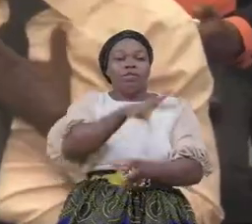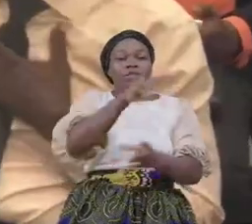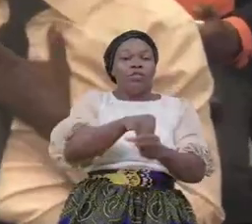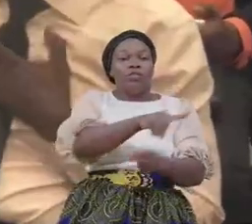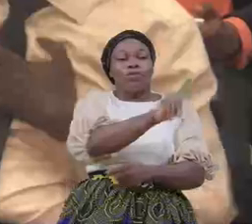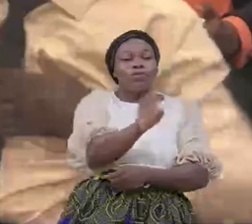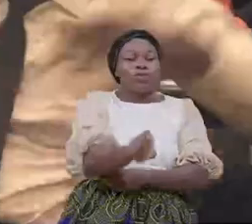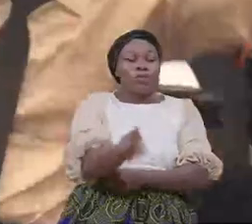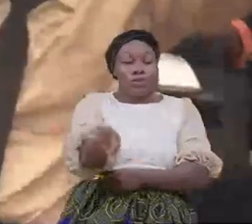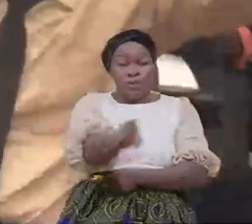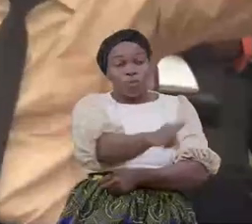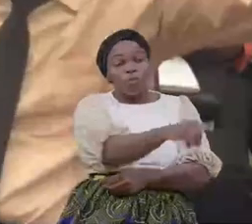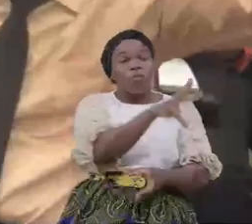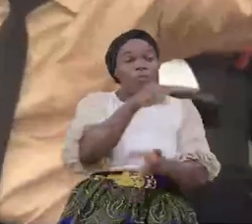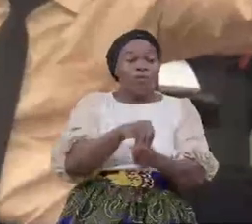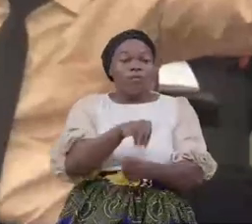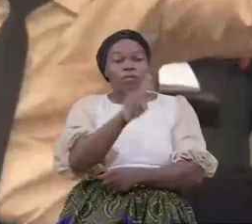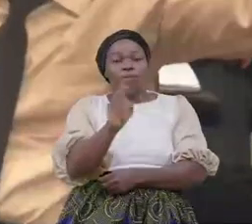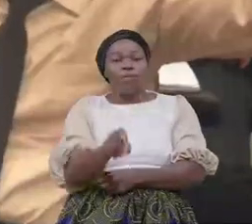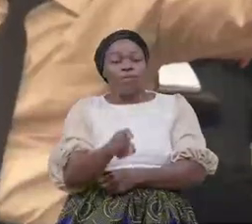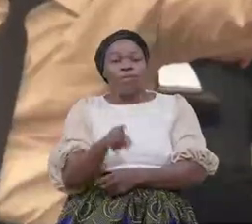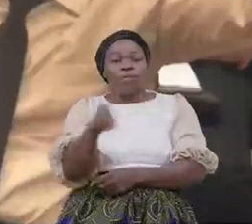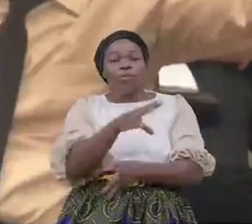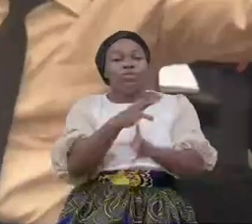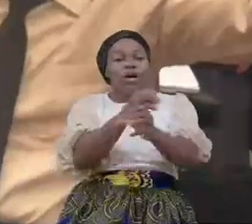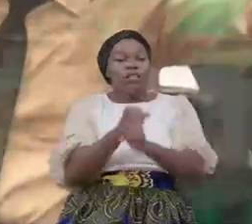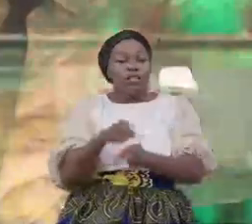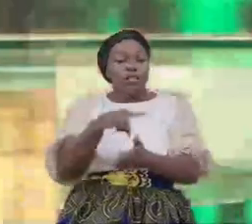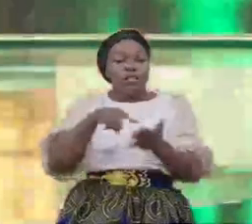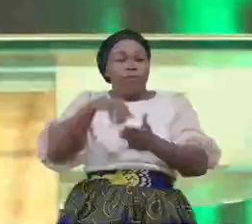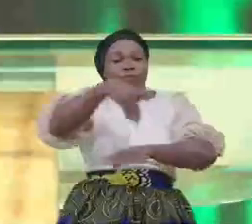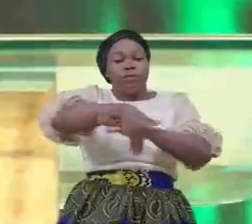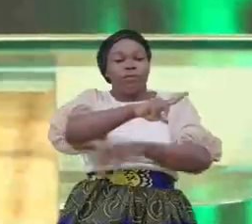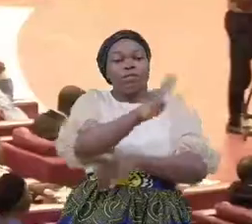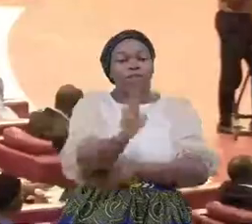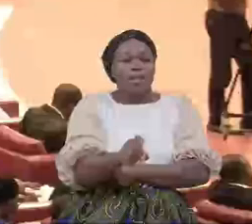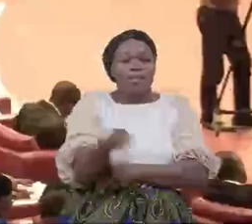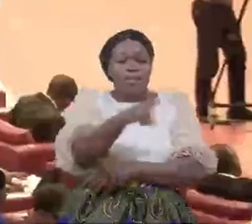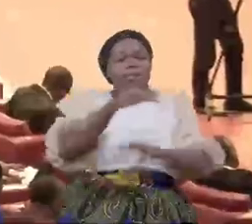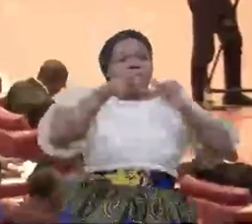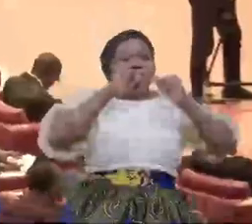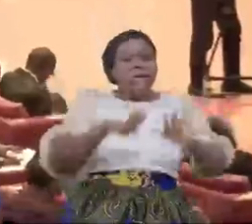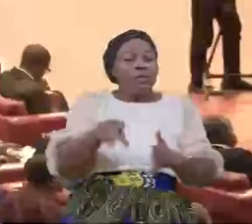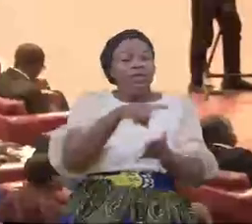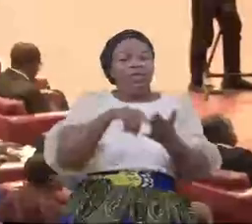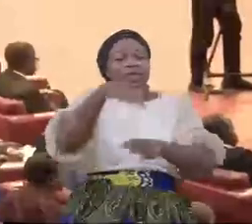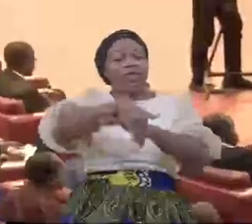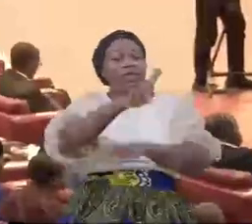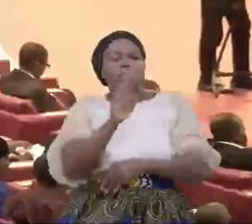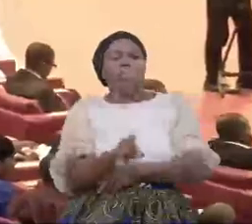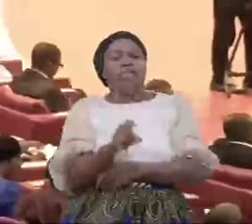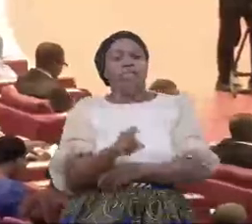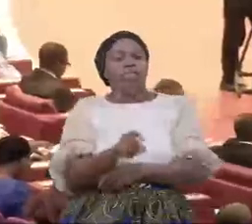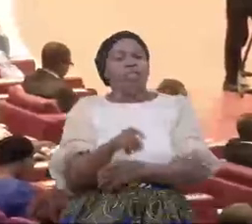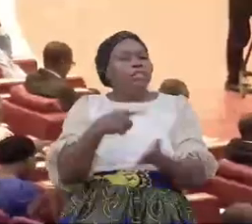Est-ce que vous êtes bénéficiaire ce soir? Est-ce que vous êtes réalisateur ce soir? Réalisateur ce soir, est-ce que vous êtes béni ce soir? Regardez votre nom